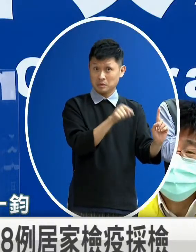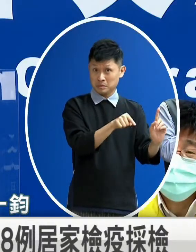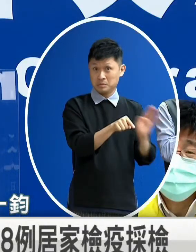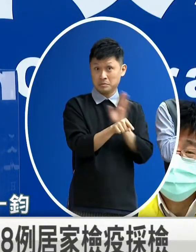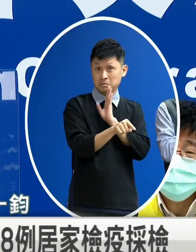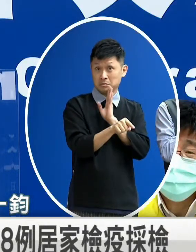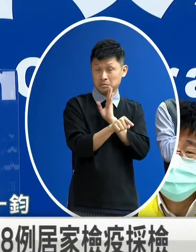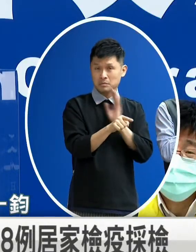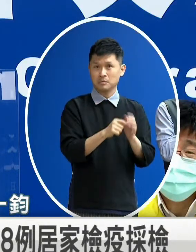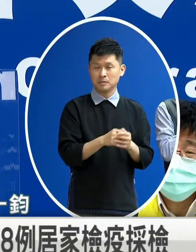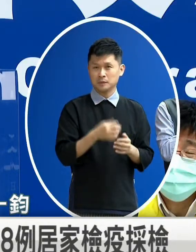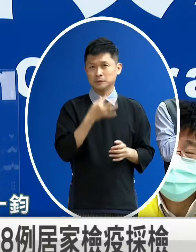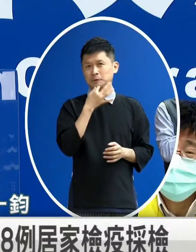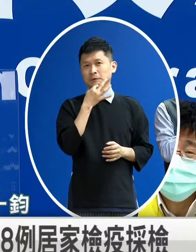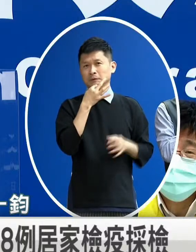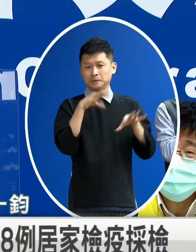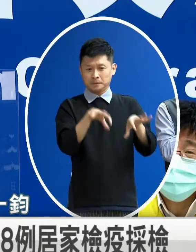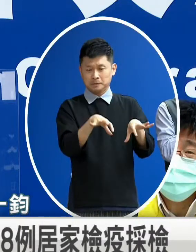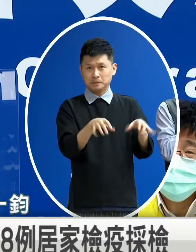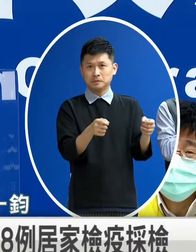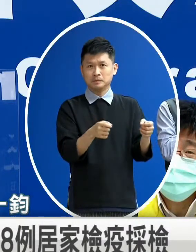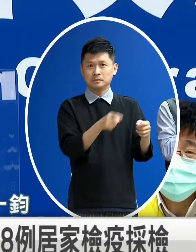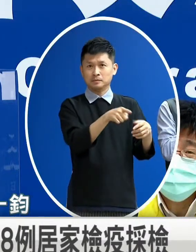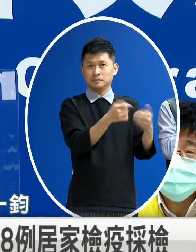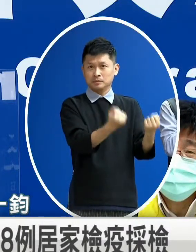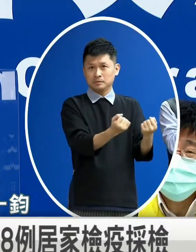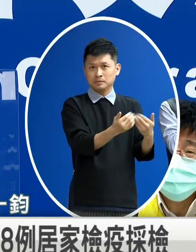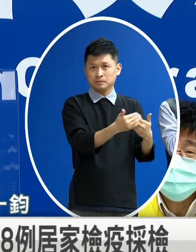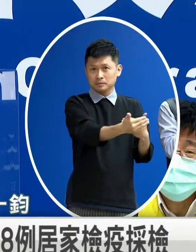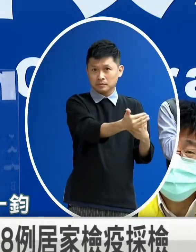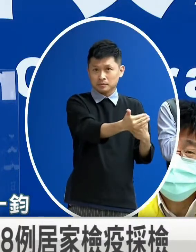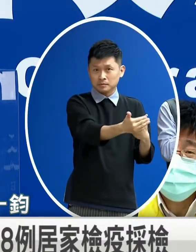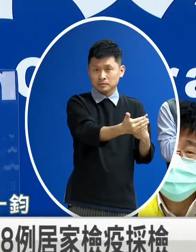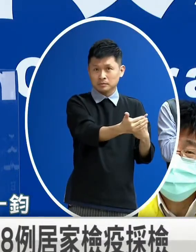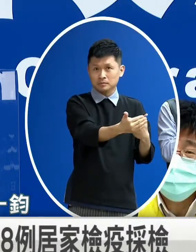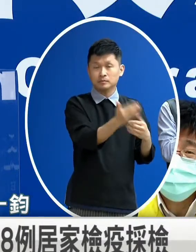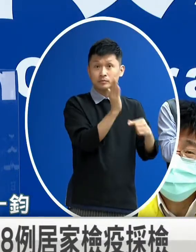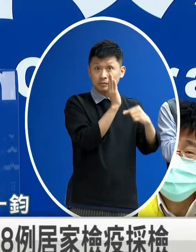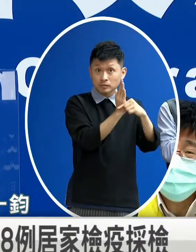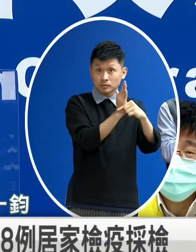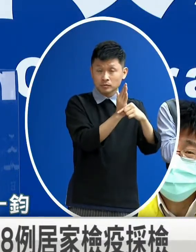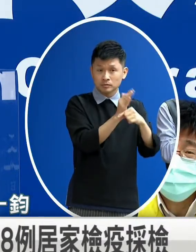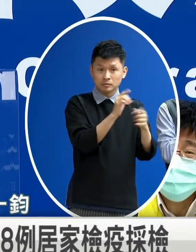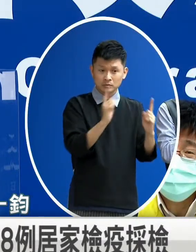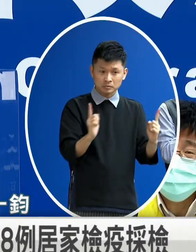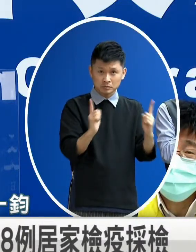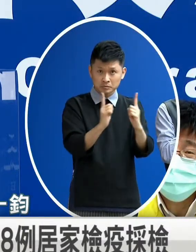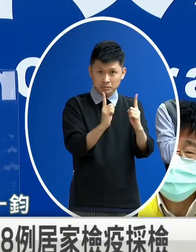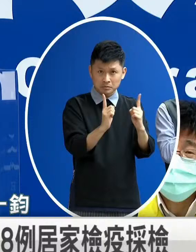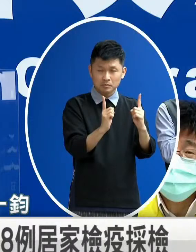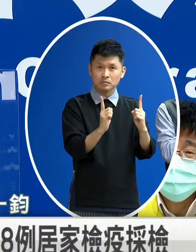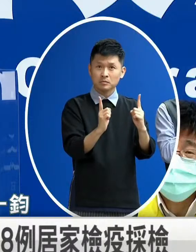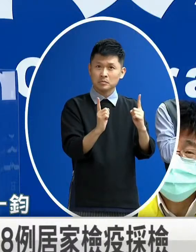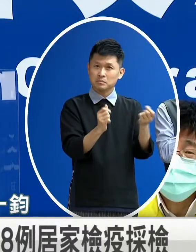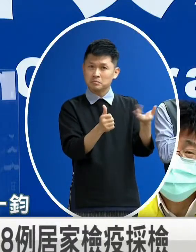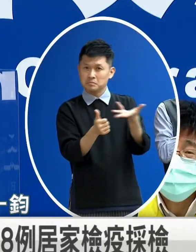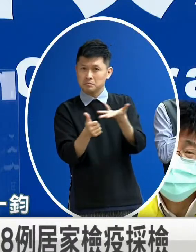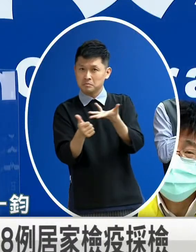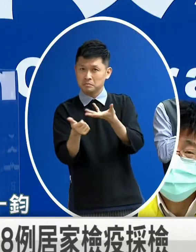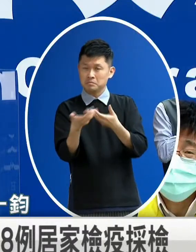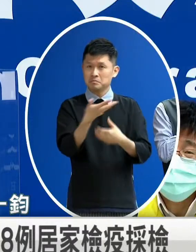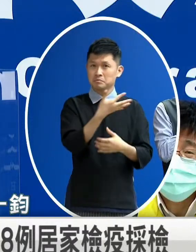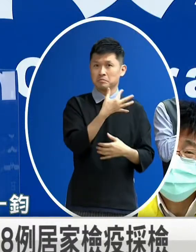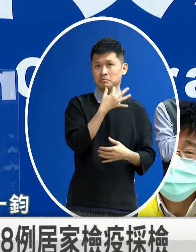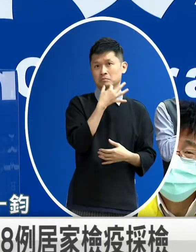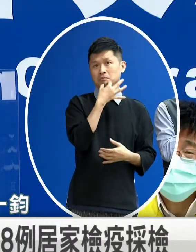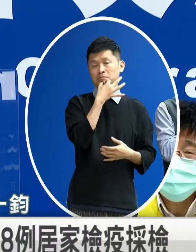是怀疑说可能是被这个居家隔离在检疫期间哈，这位个案也许有一些交叉传染的一些情形存